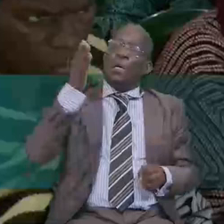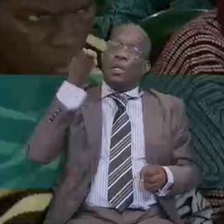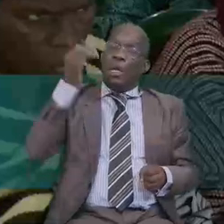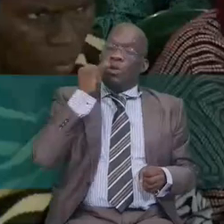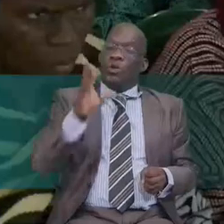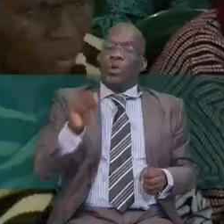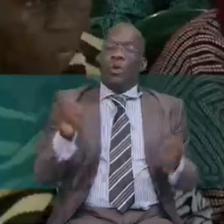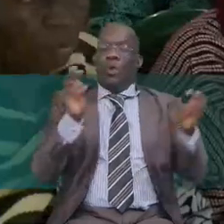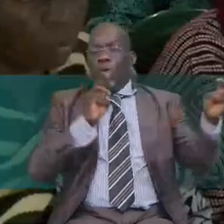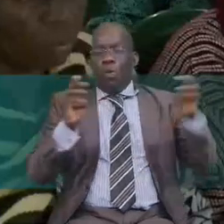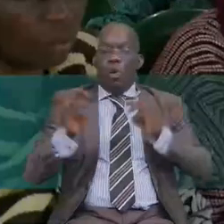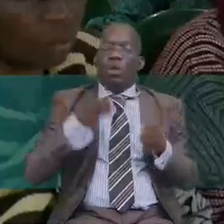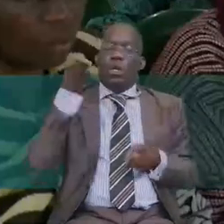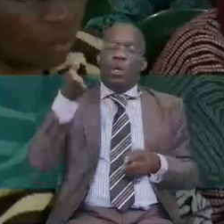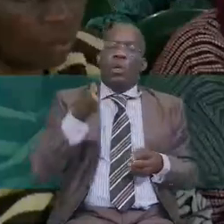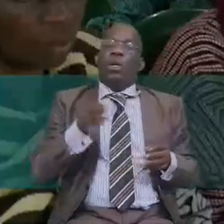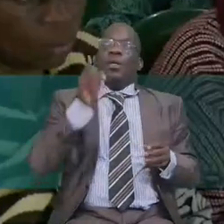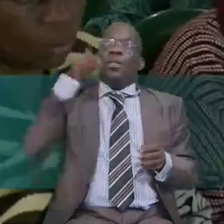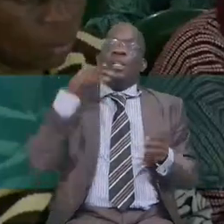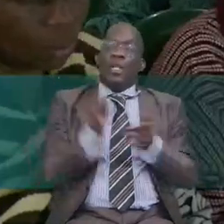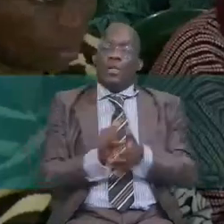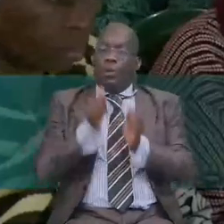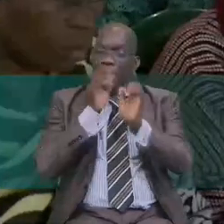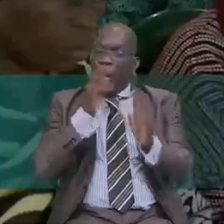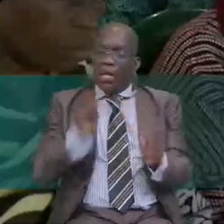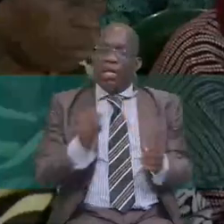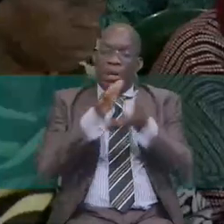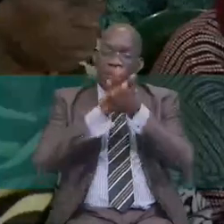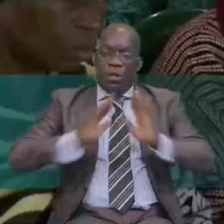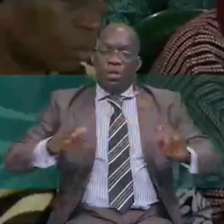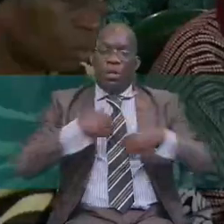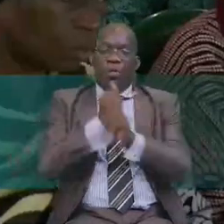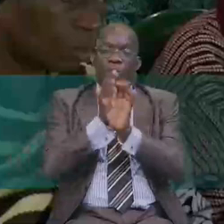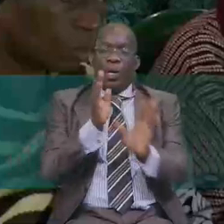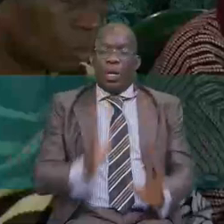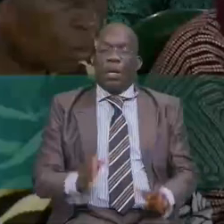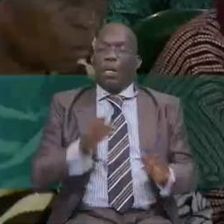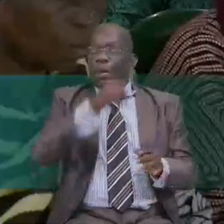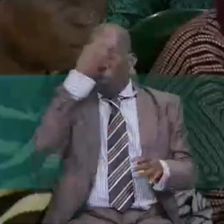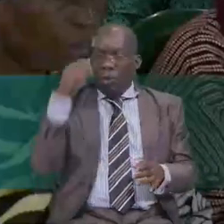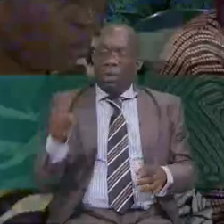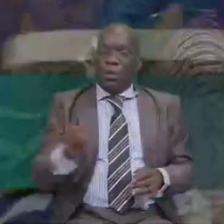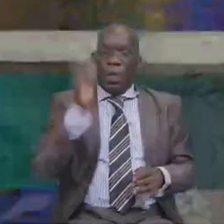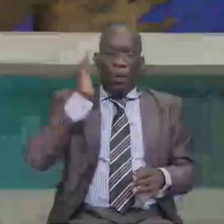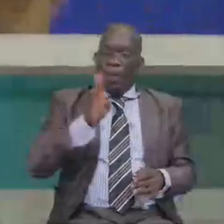heureux ceux qui procurent la paix, car ils seront appelés enfants de Dieu.